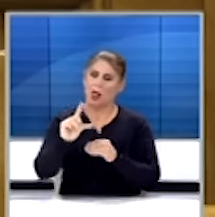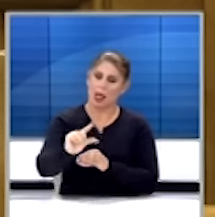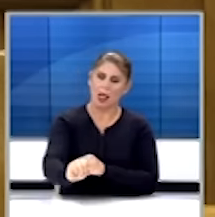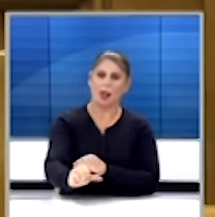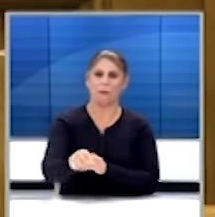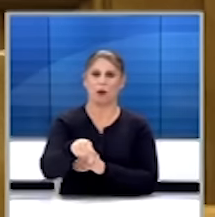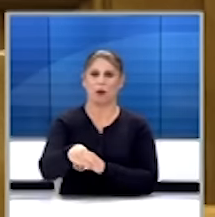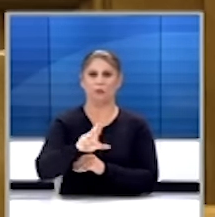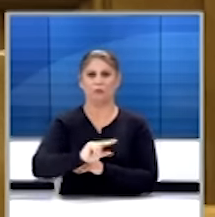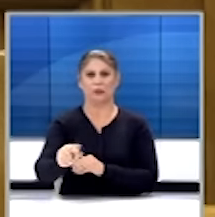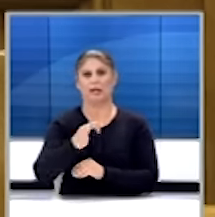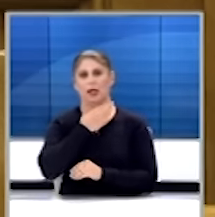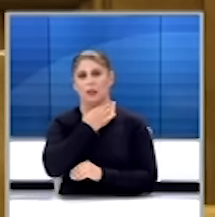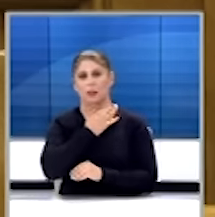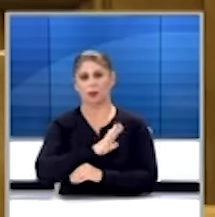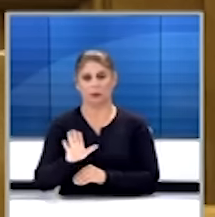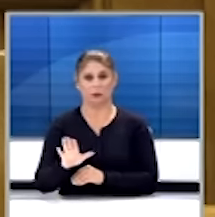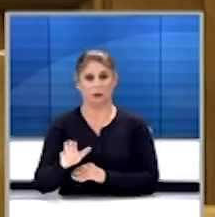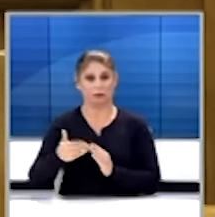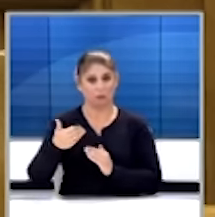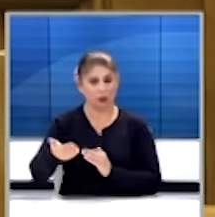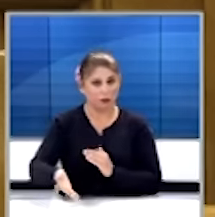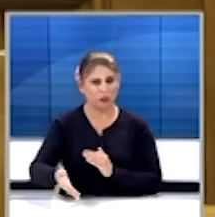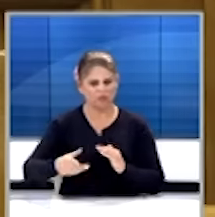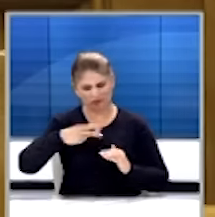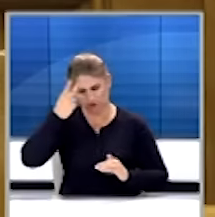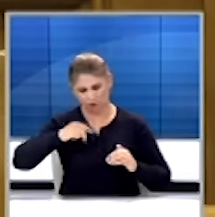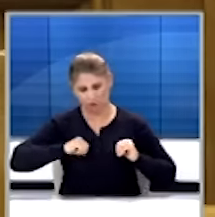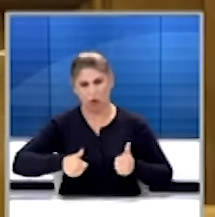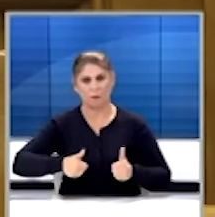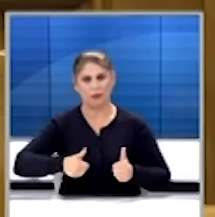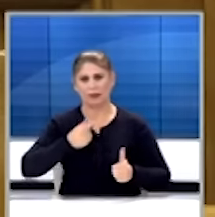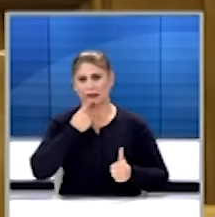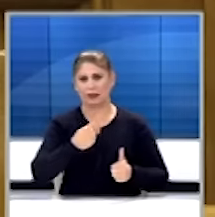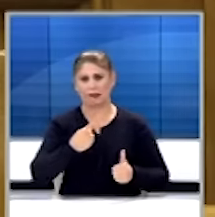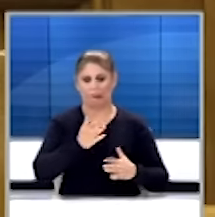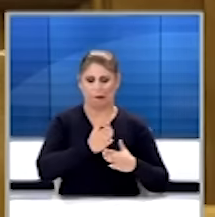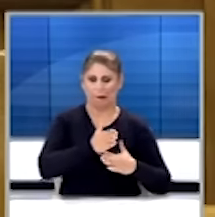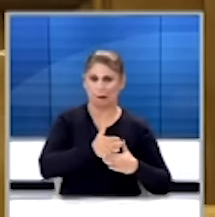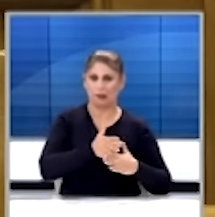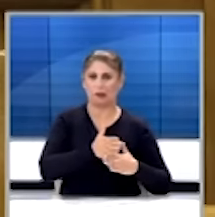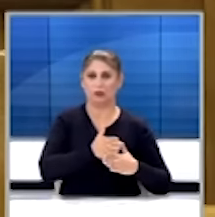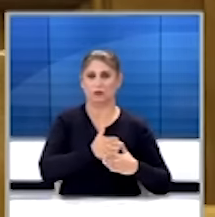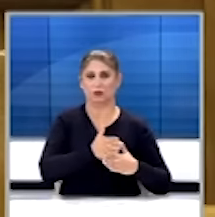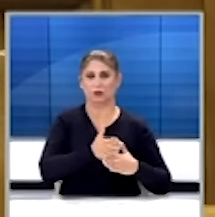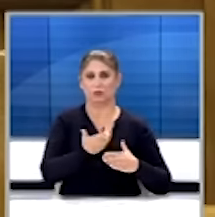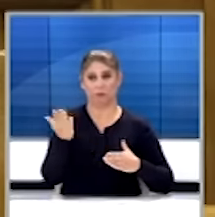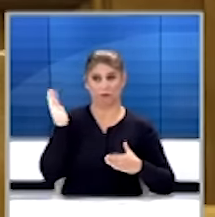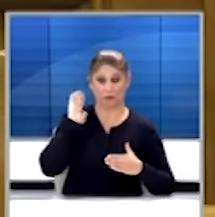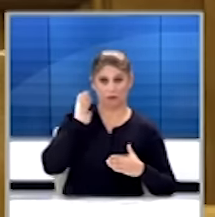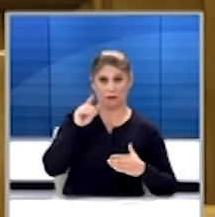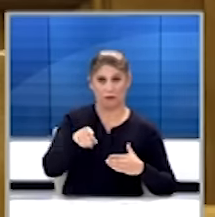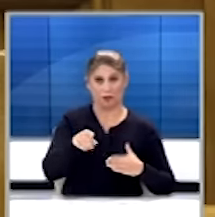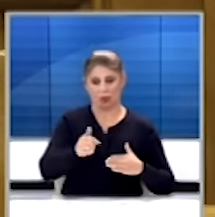χαμηλότερη από τις ίδιες τις ανάγκες. Και μετά τολμάτε να επικαλείστε και να κρύβεστε πίσω από